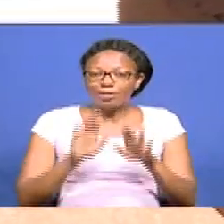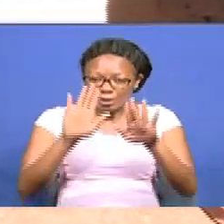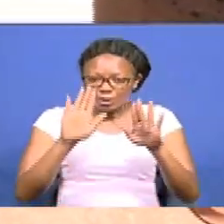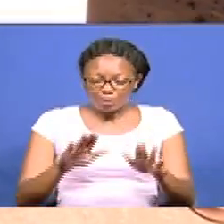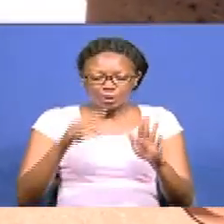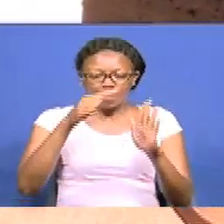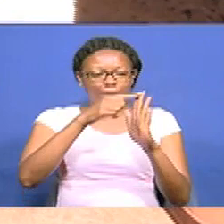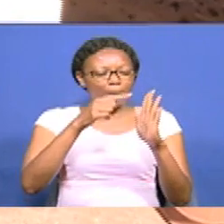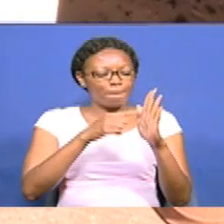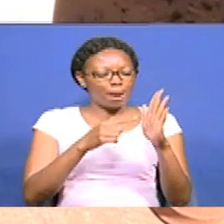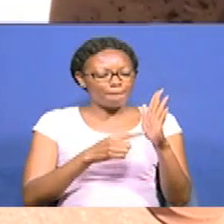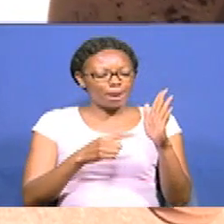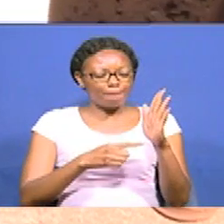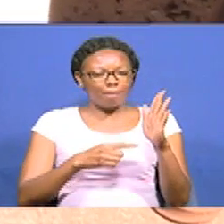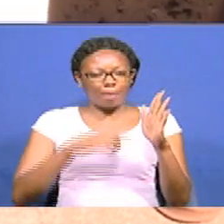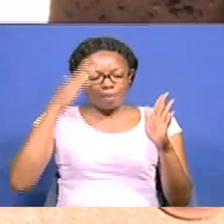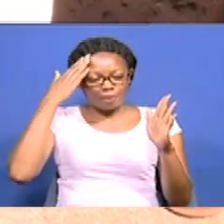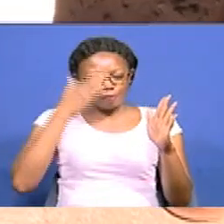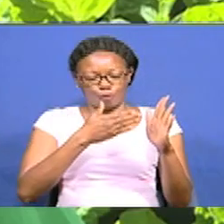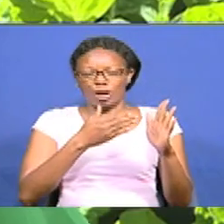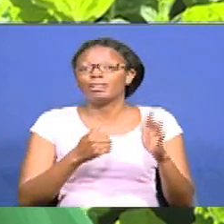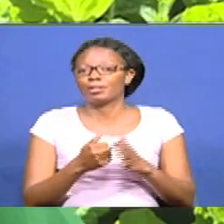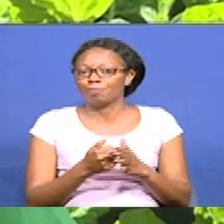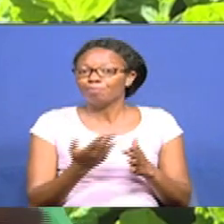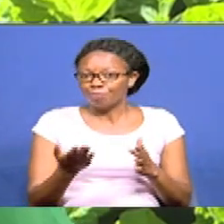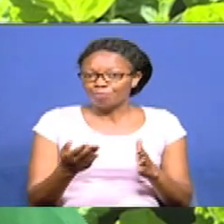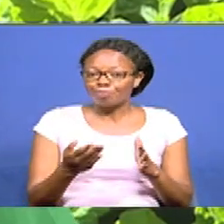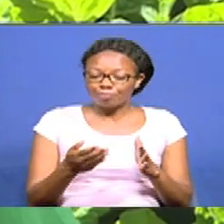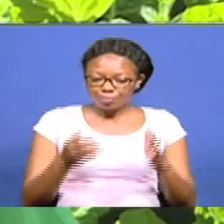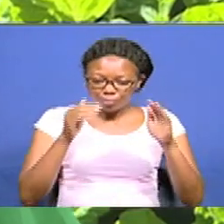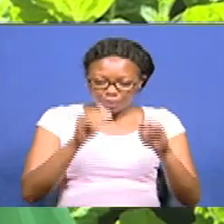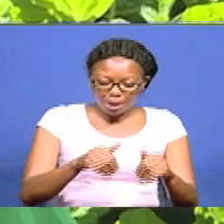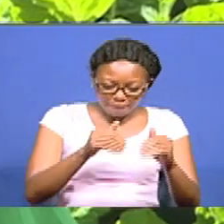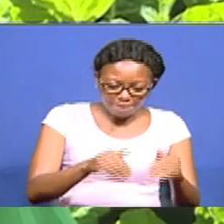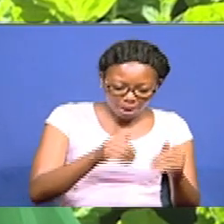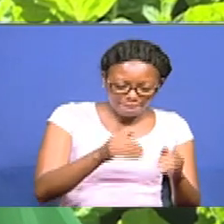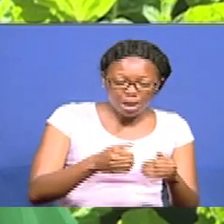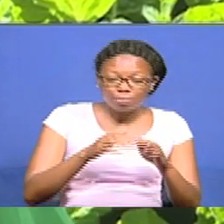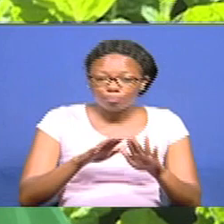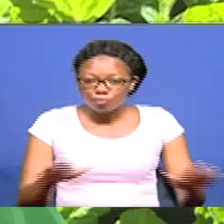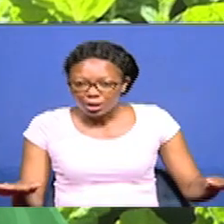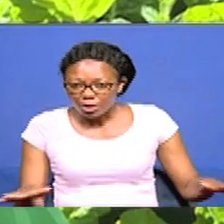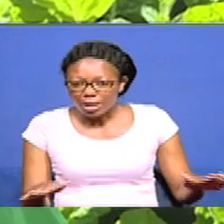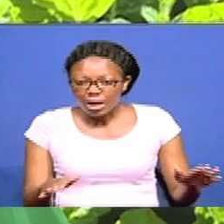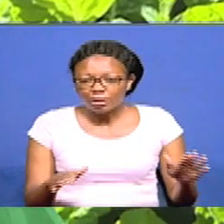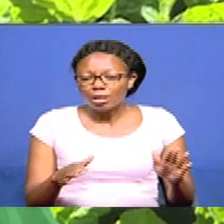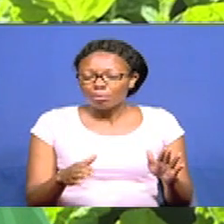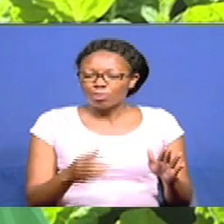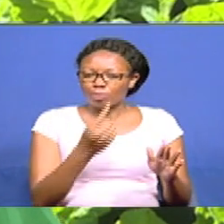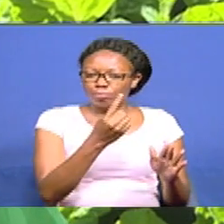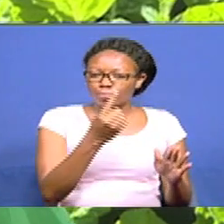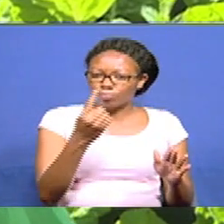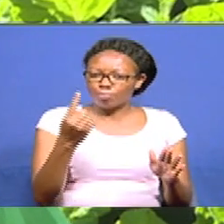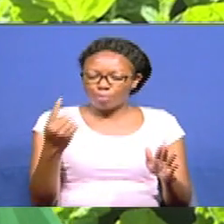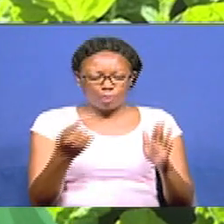ufuate utaratibu ndio nawe utafaidika. Kilimo ukifanya vile inatakikana, hiyo ni kitu inaweza kukupea